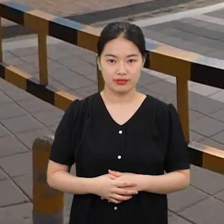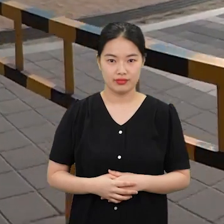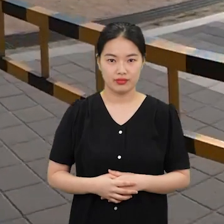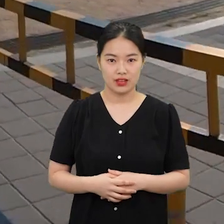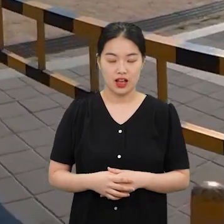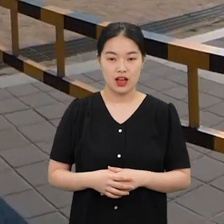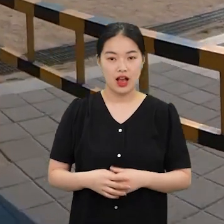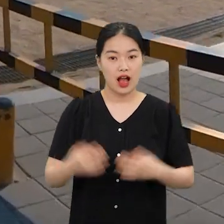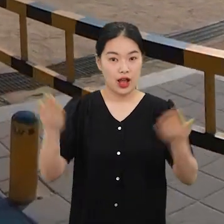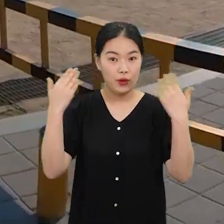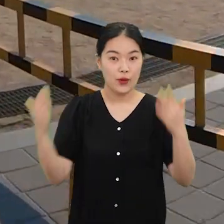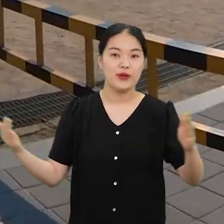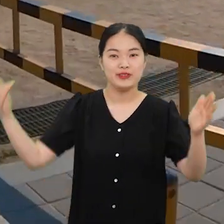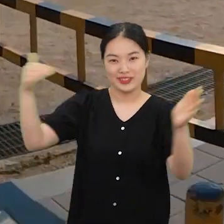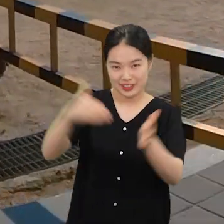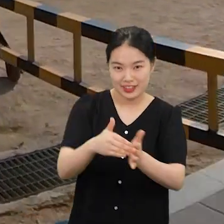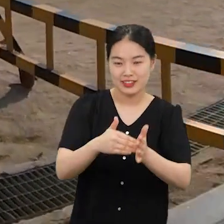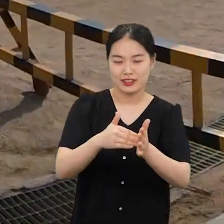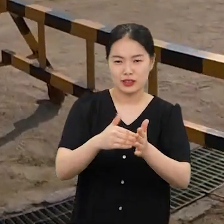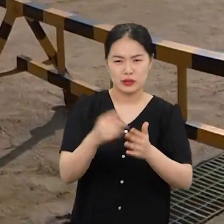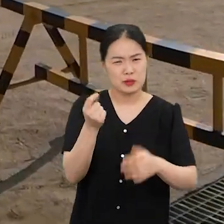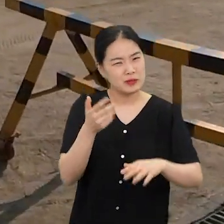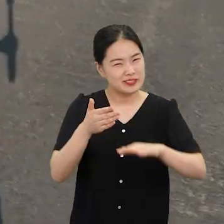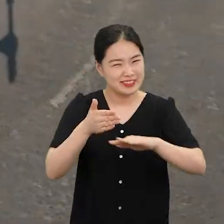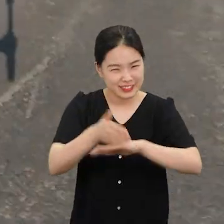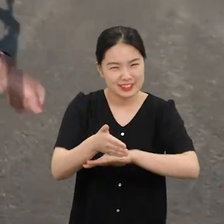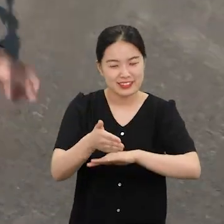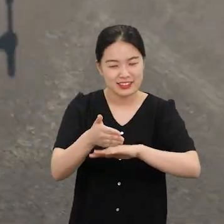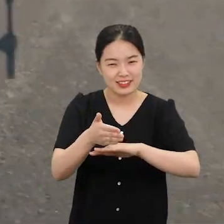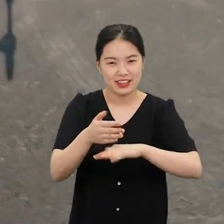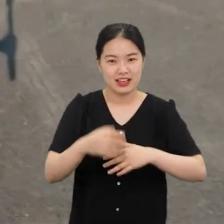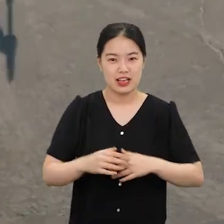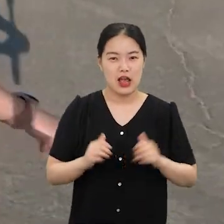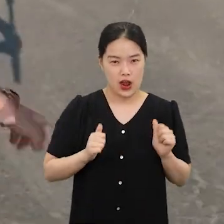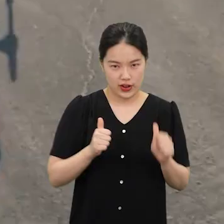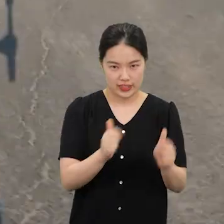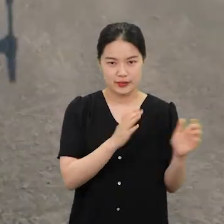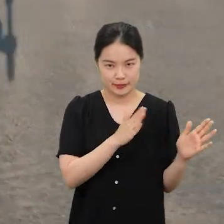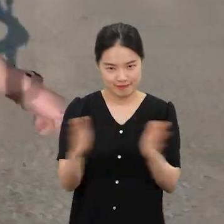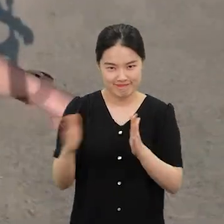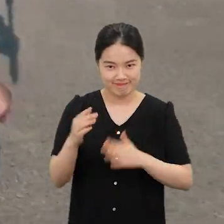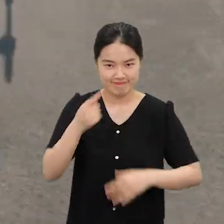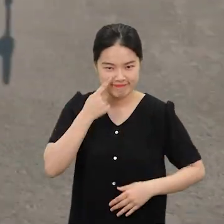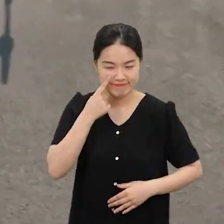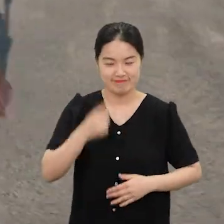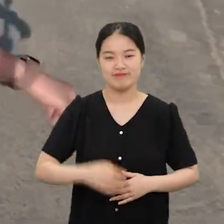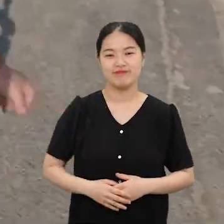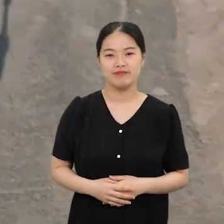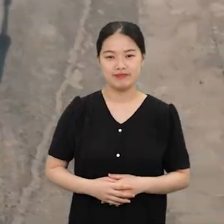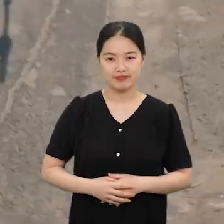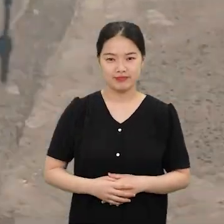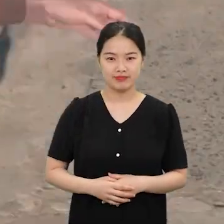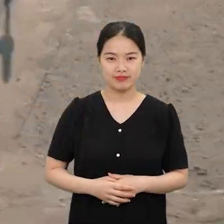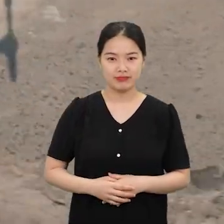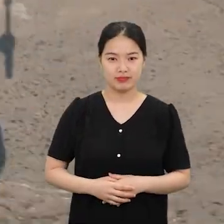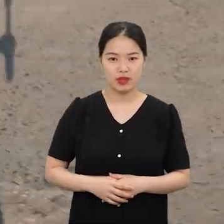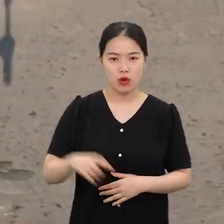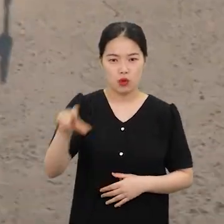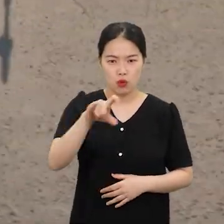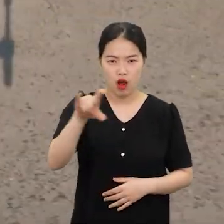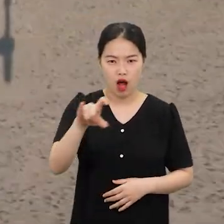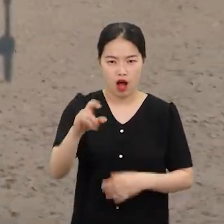저희 학교에 도착했고요. 늦었는데 열심히 준비해 보도록 하겠습니다. 코로나